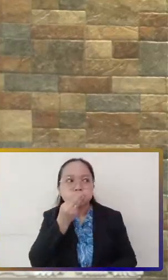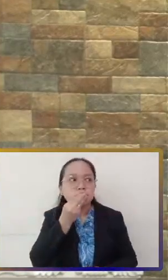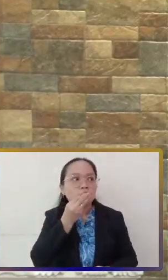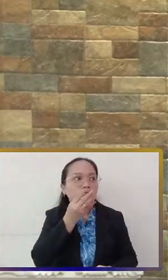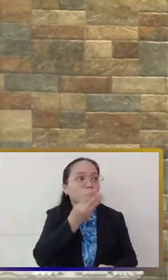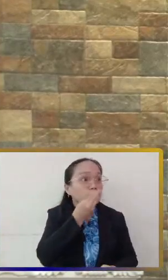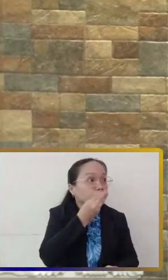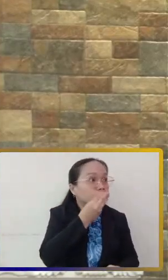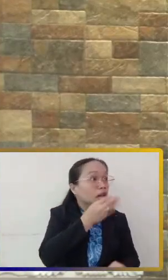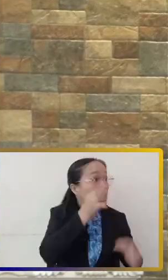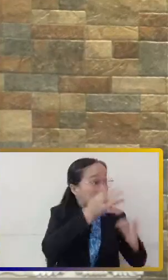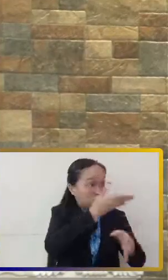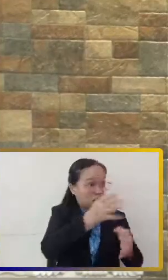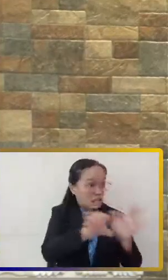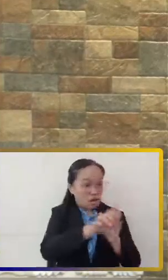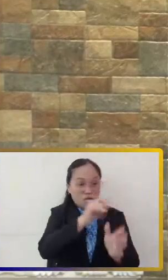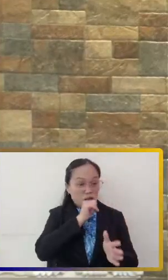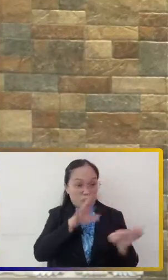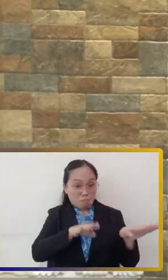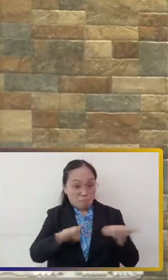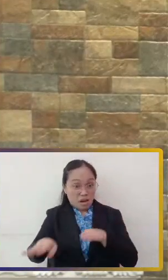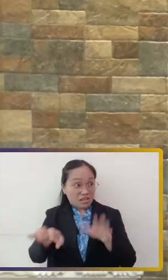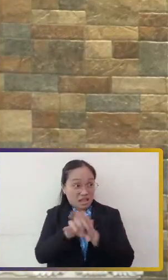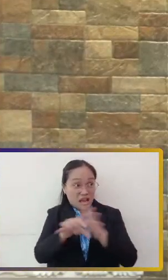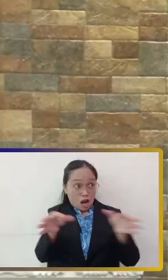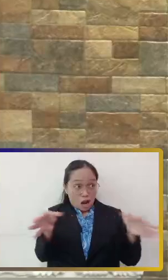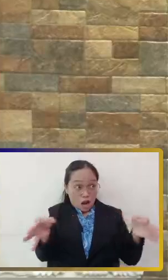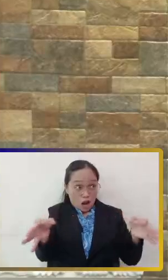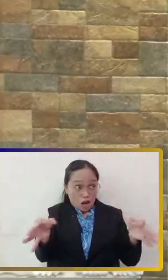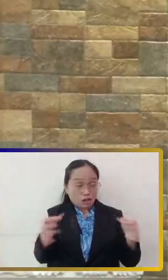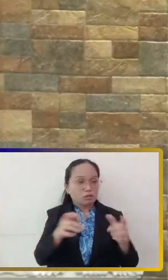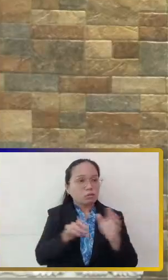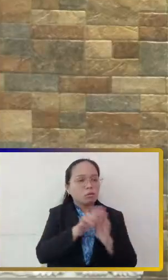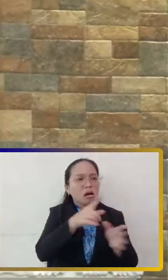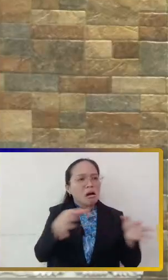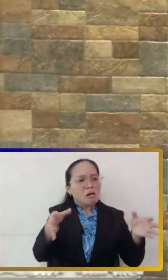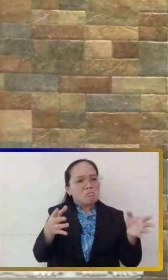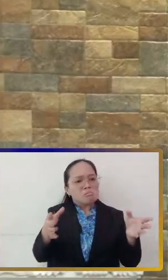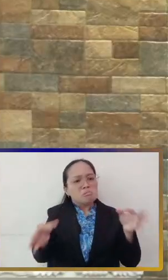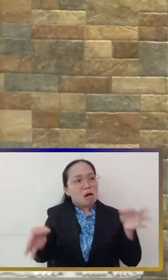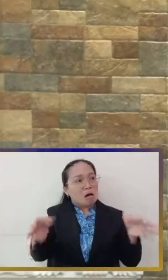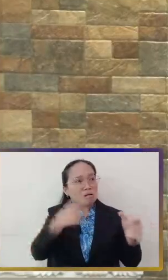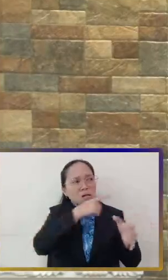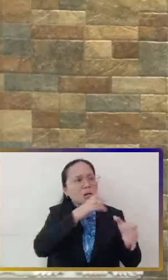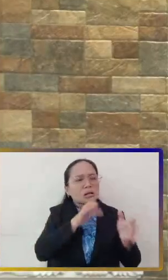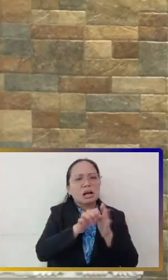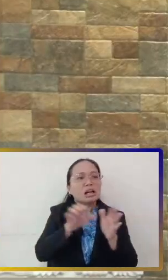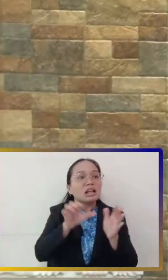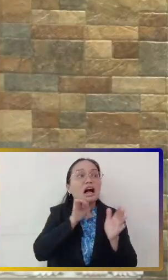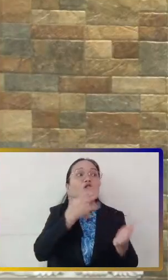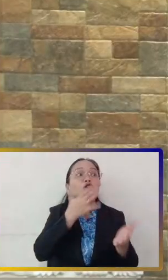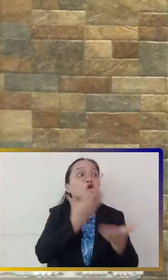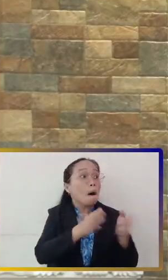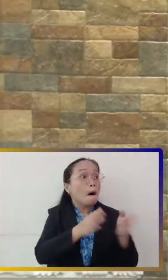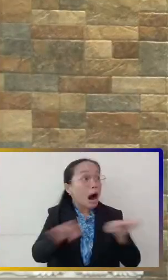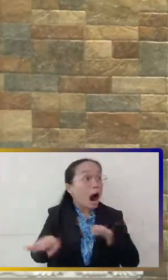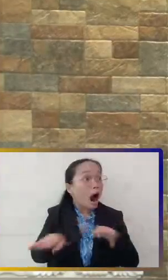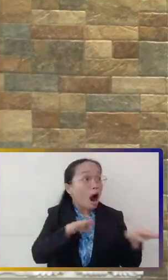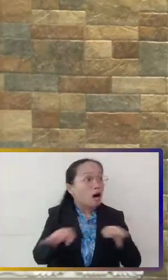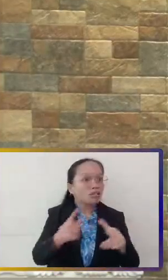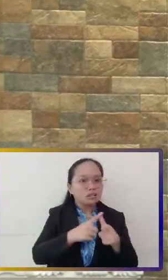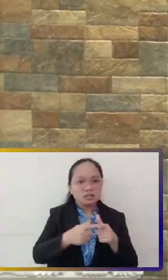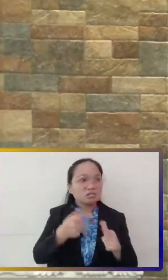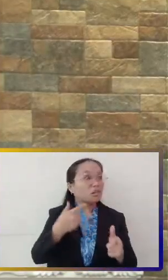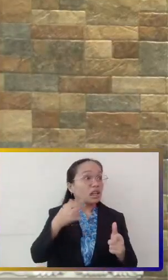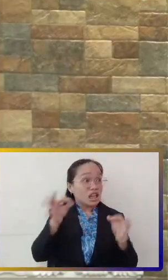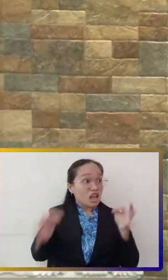ang behavior mo sa loob ng courtroom niya, kaya kanyang palabasin. Pag hindi niya rin nagustuhan ang damit mo,